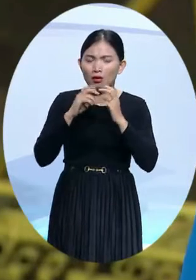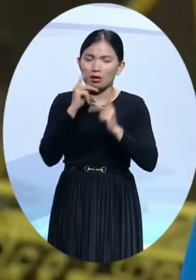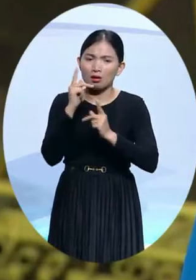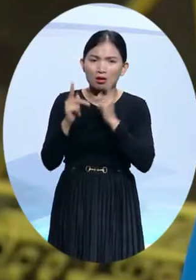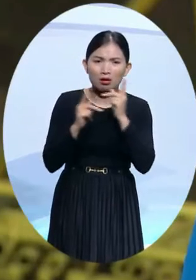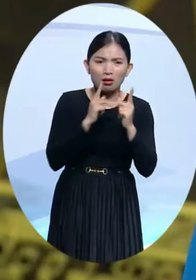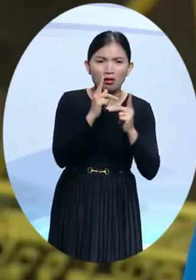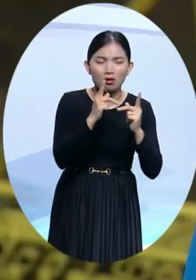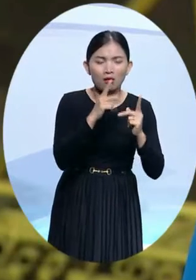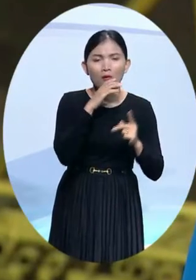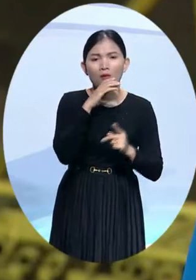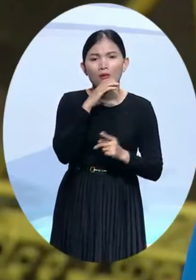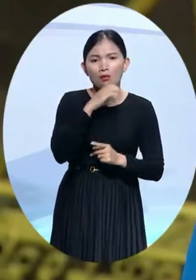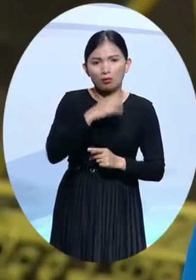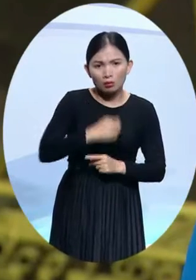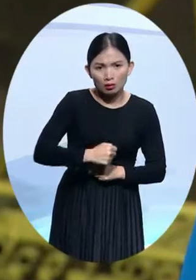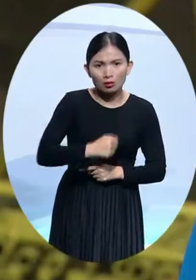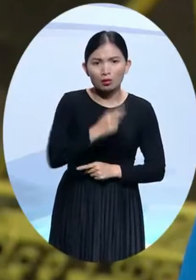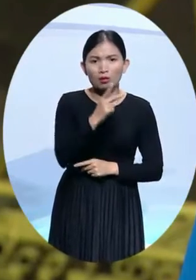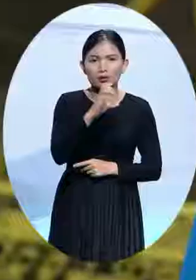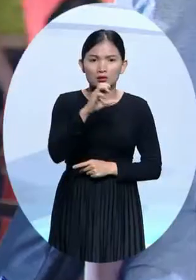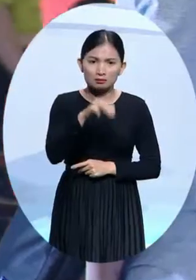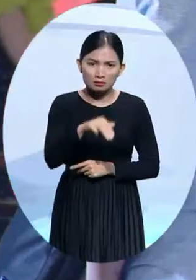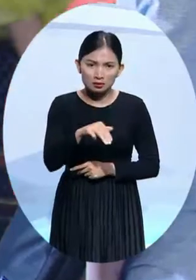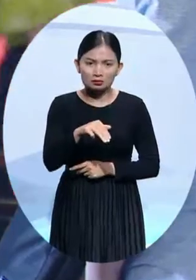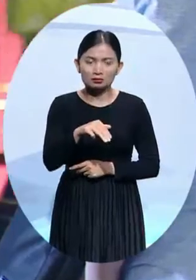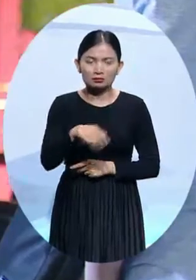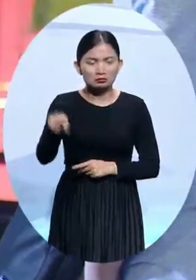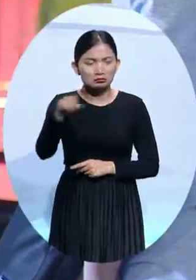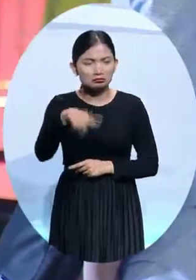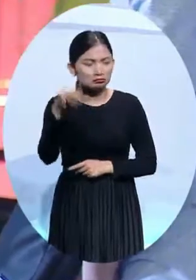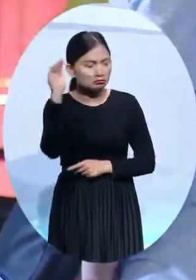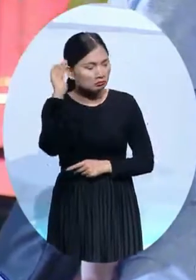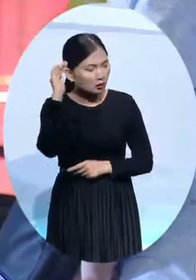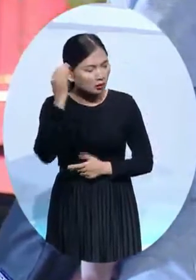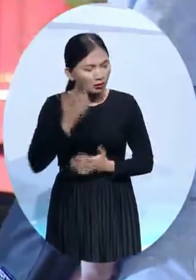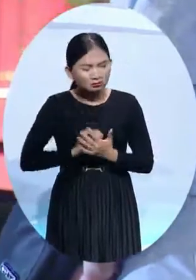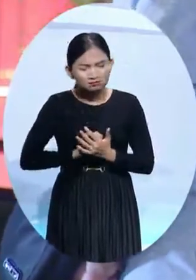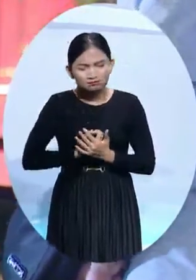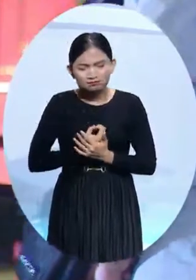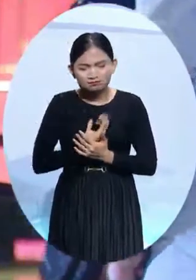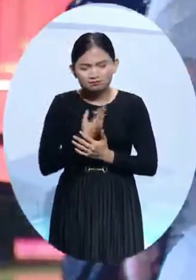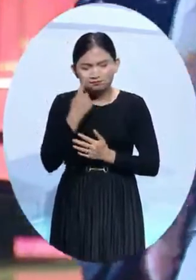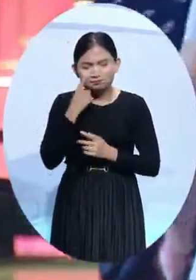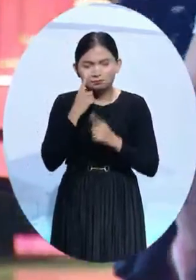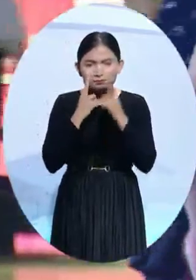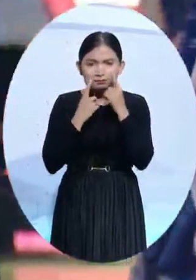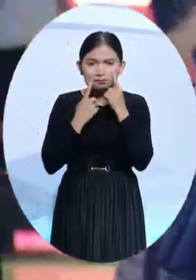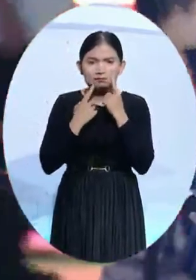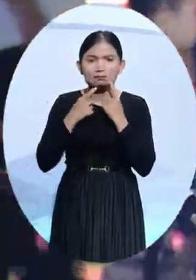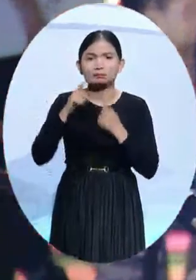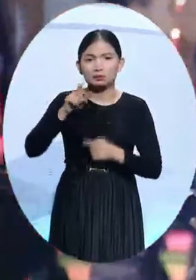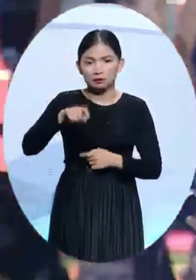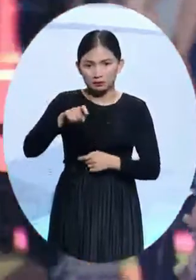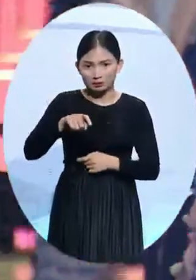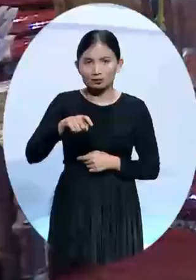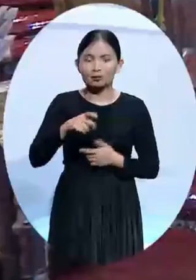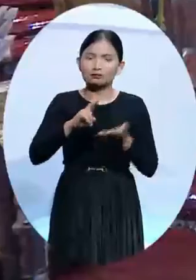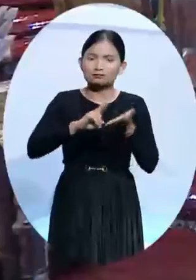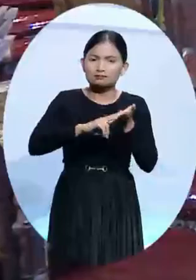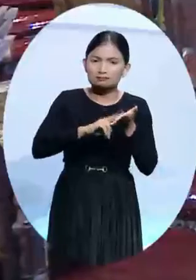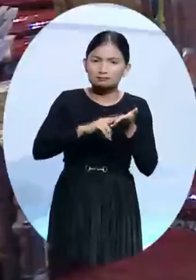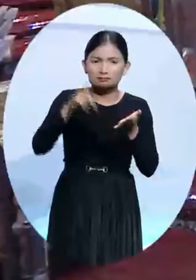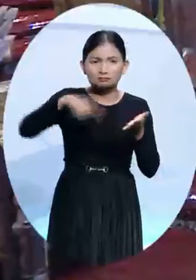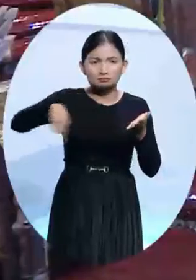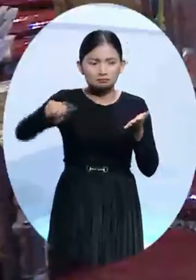ngày thương binh liệt sĩ, thì khách tham quan họ đều rất cảm động và thậm chí rơi nước mắt. Và qua những bức thư đó thì giúp khách tham quan không